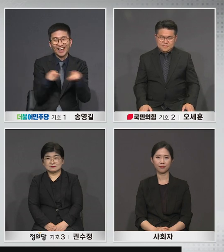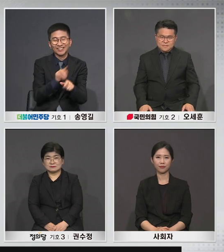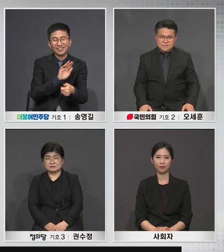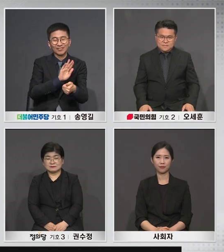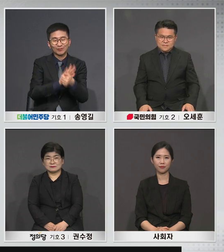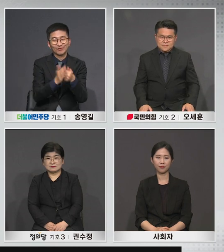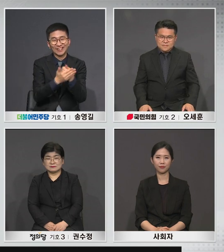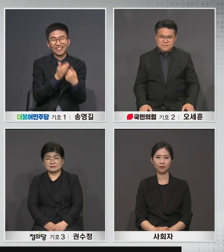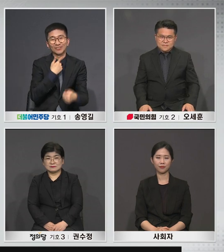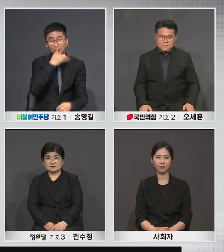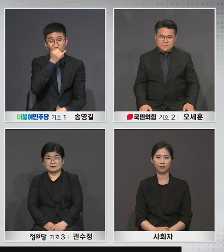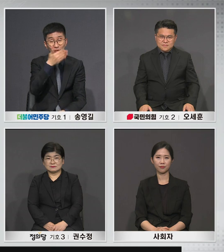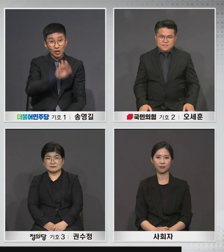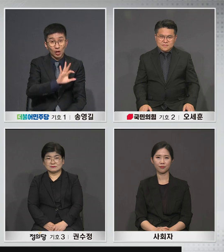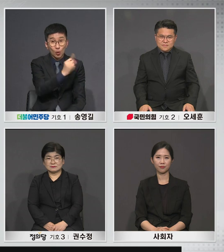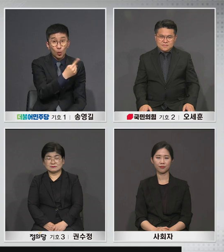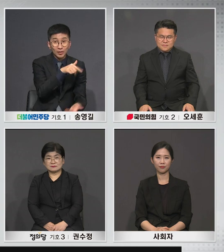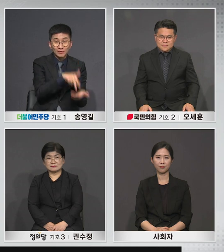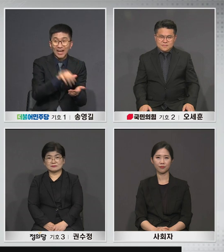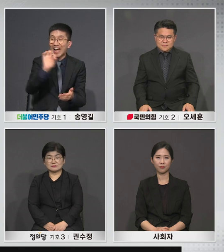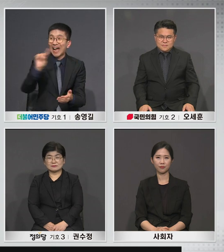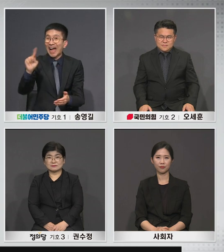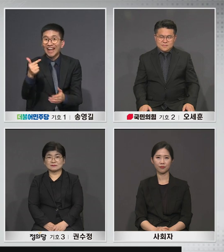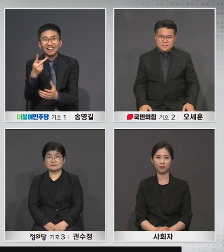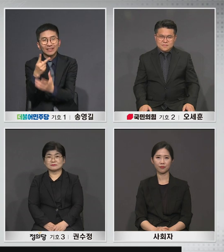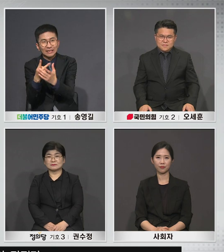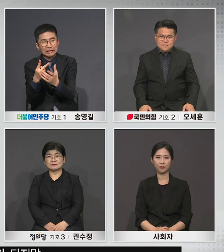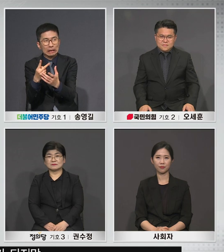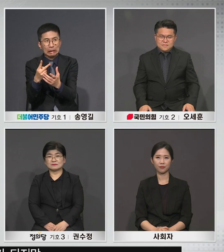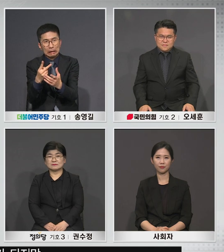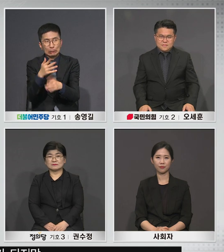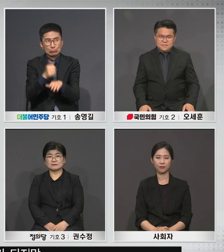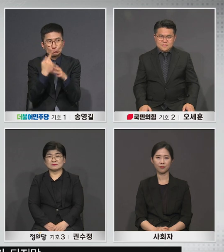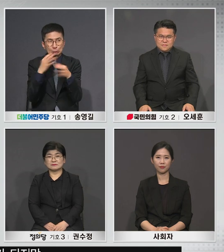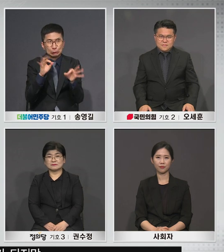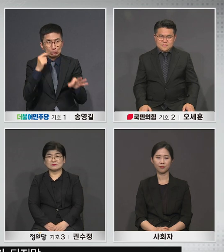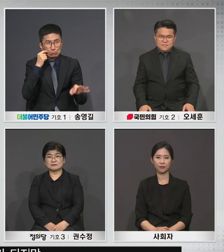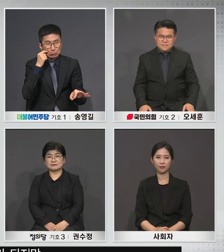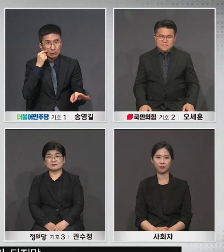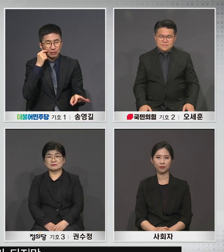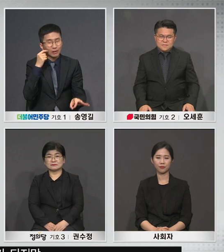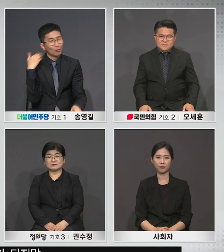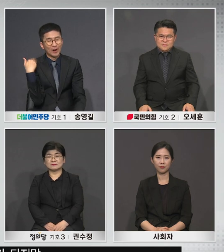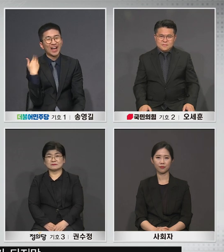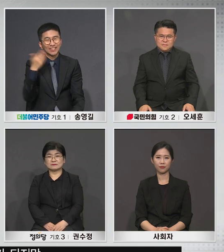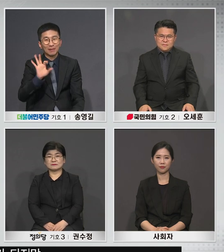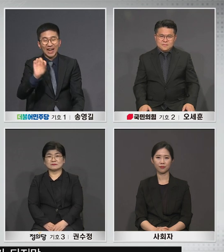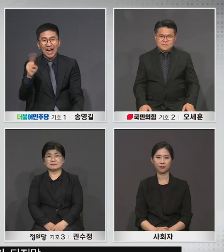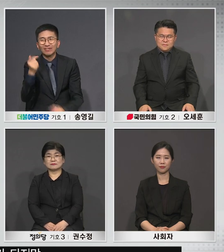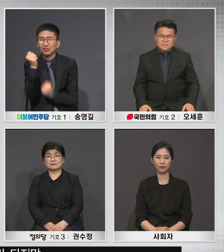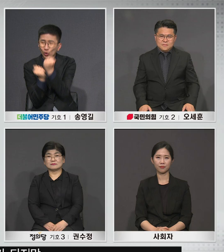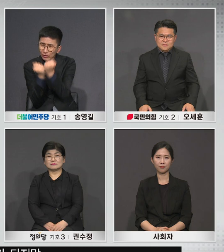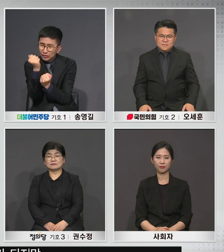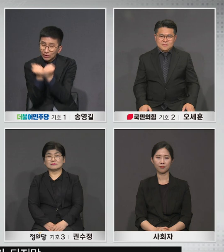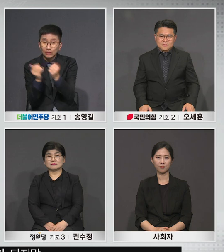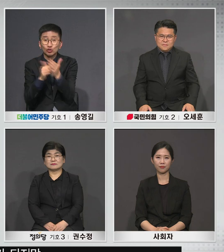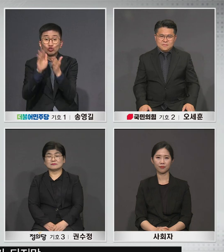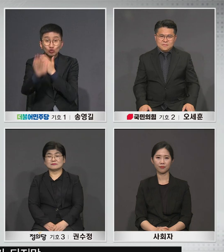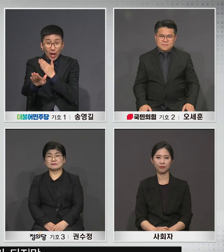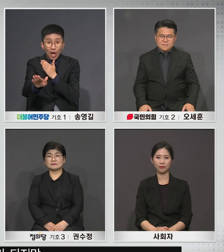아마 오세훈 후보께서는 안철수 후보의 단일화 문제 때문에 그걸 못했는지 모르겠습니다마는 나는 그것보다는 안철수 후보를 설득해서 이